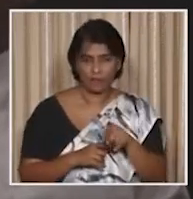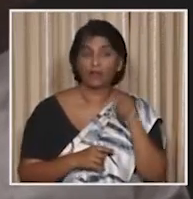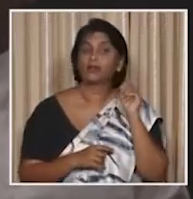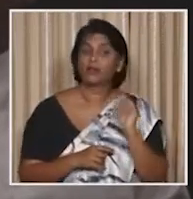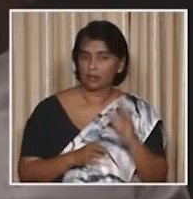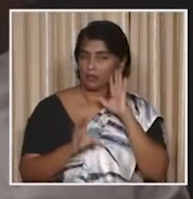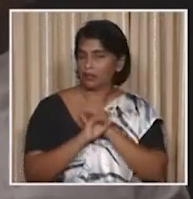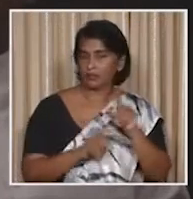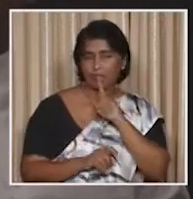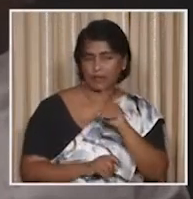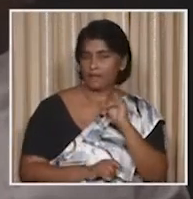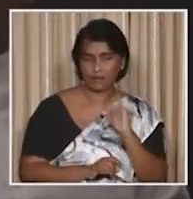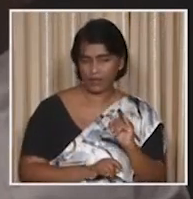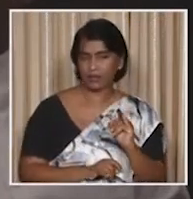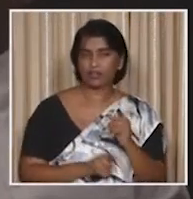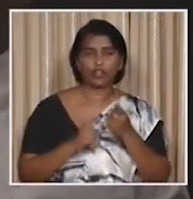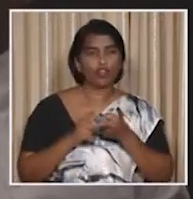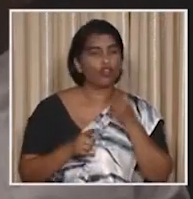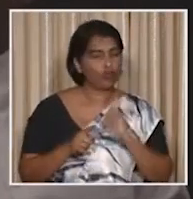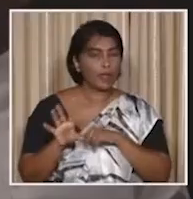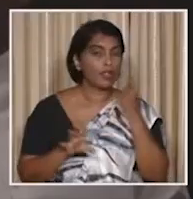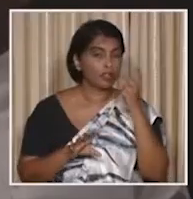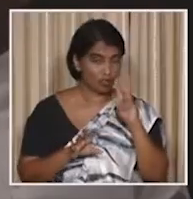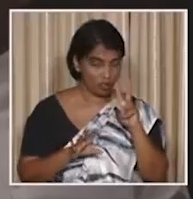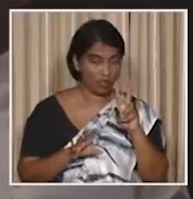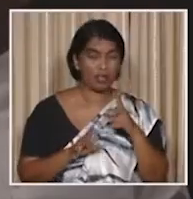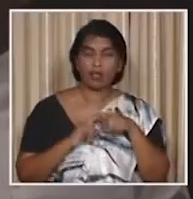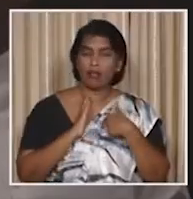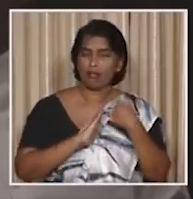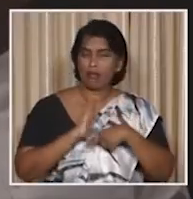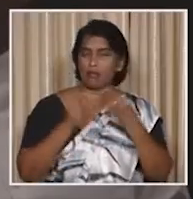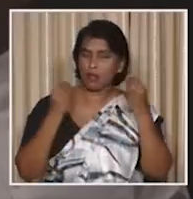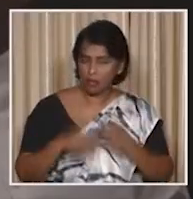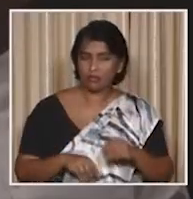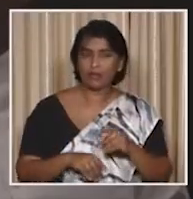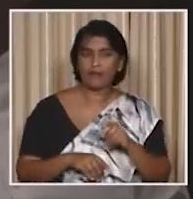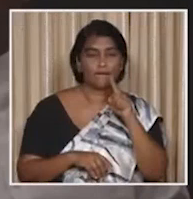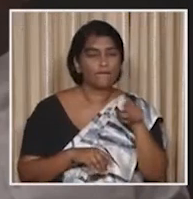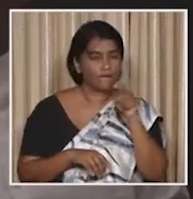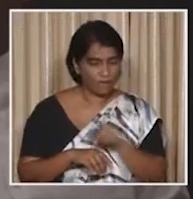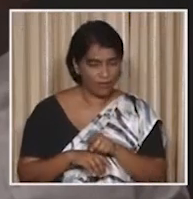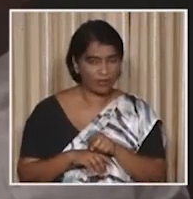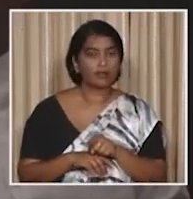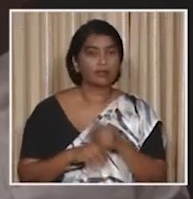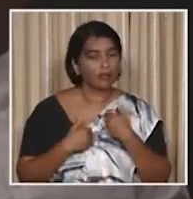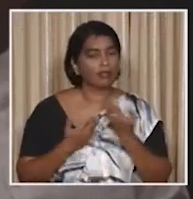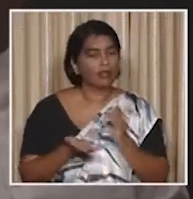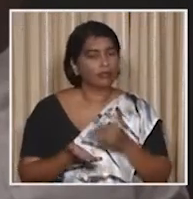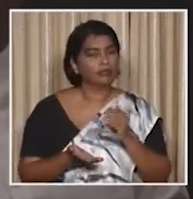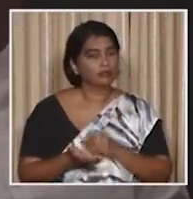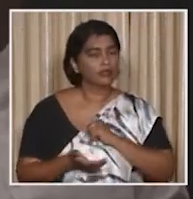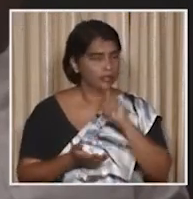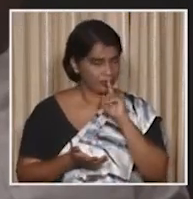ඒ ප්‍රකාශ කරපු කරුණු උදාහරණයක් විදිහට ගත්තාම රට බංකොලොත් කියන තීරණය වැරදි කියලා අපි දිගින් දිගටම